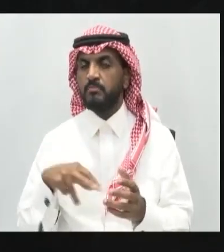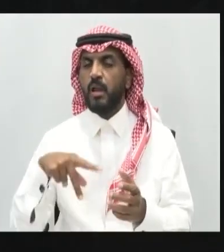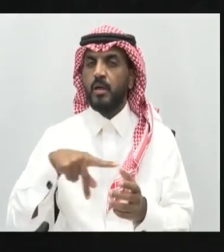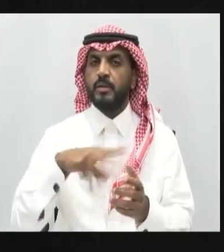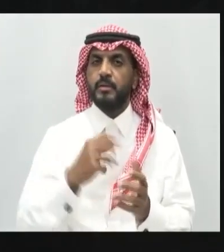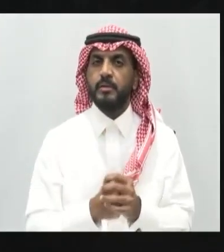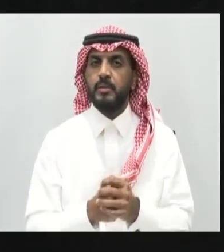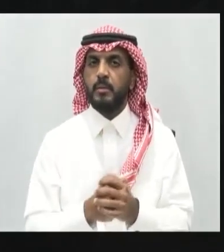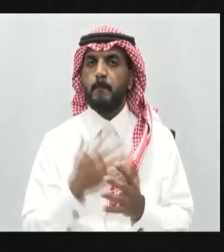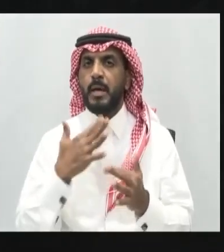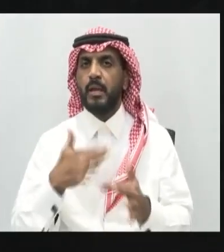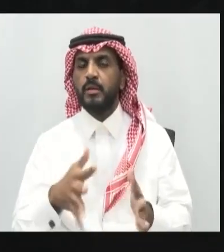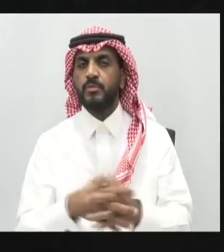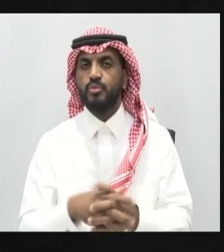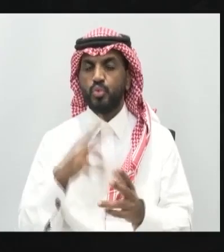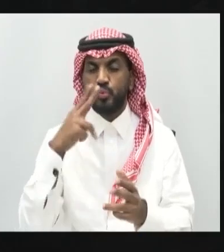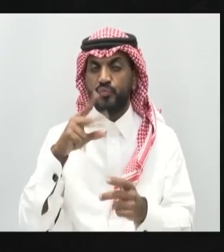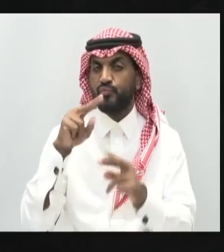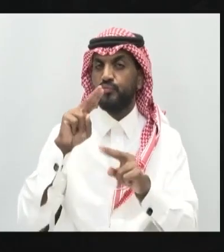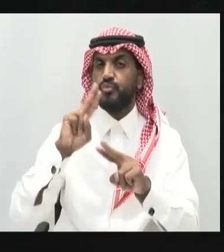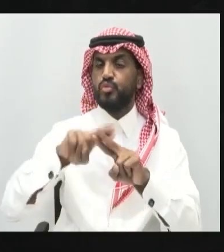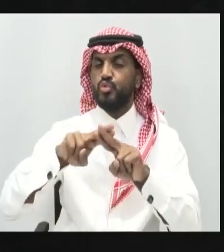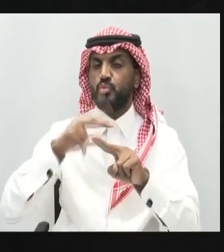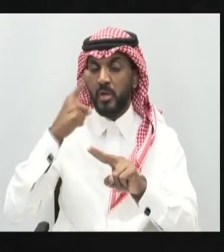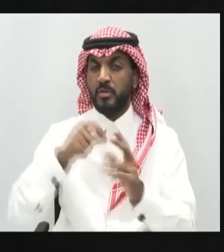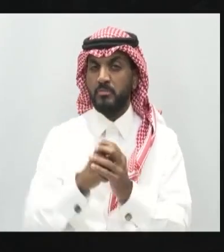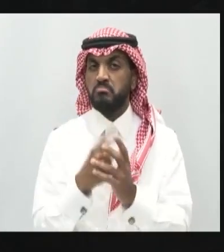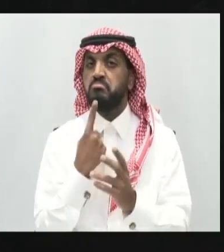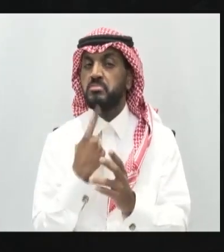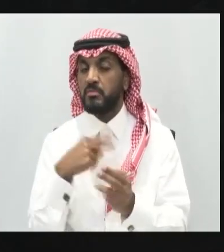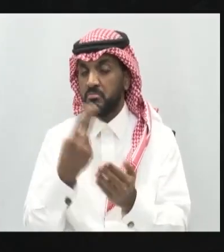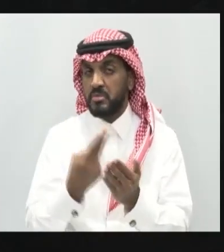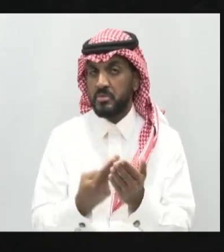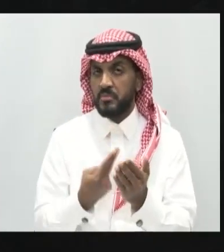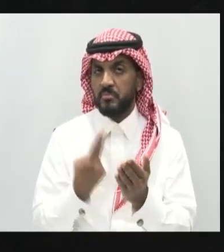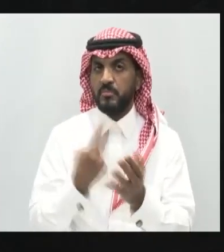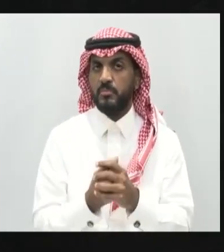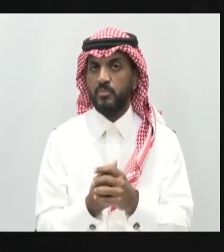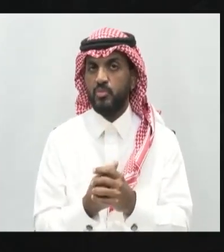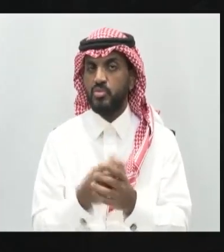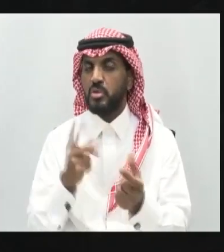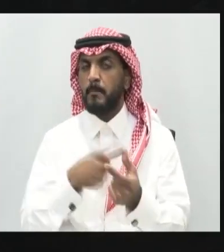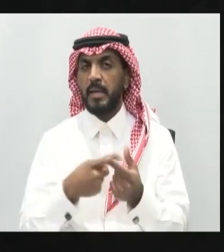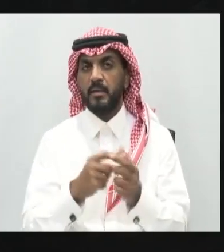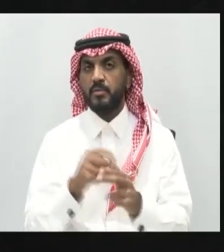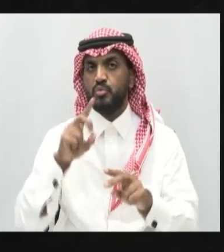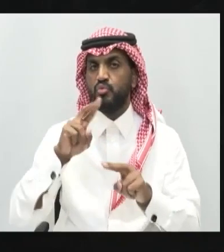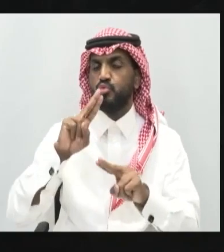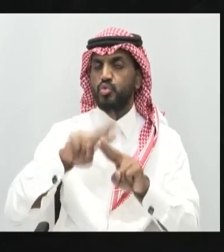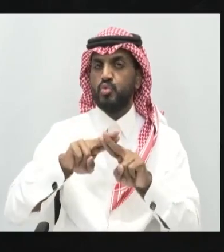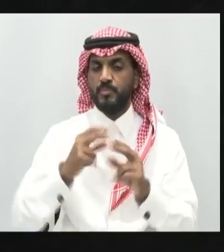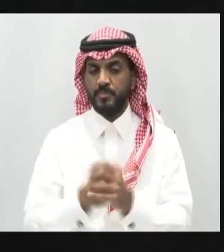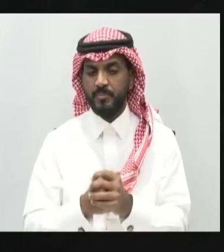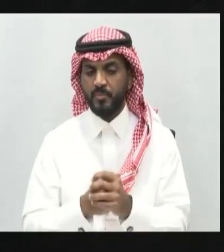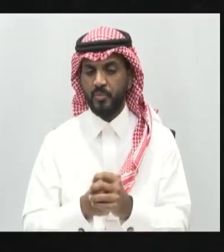بالبار وقعدنا نشوف النجوم نقدر نرسم رسمه نوصلها بين النجوم وتطلع